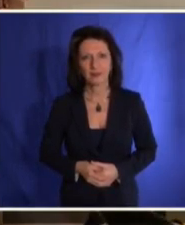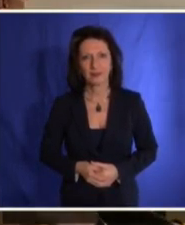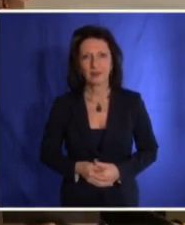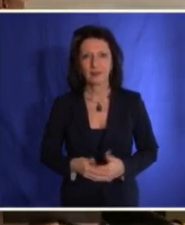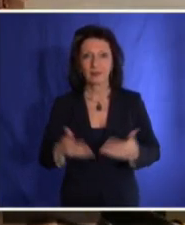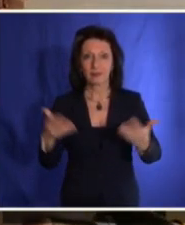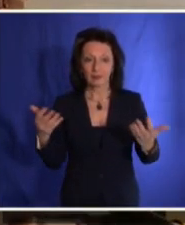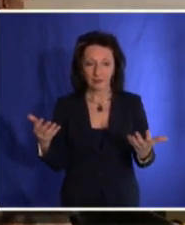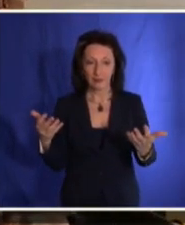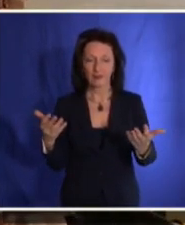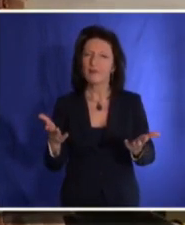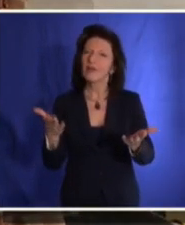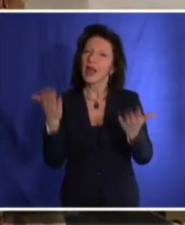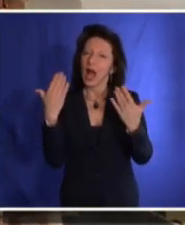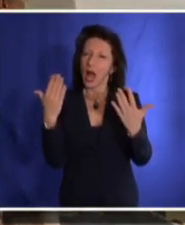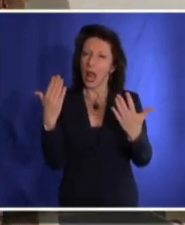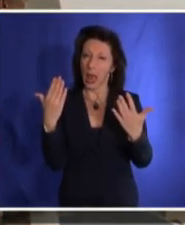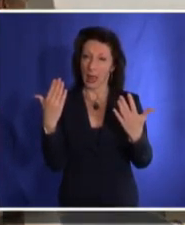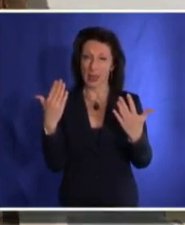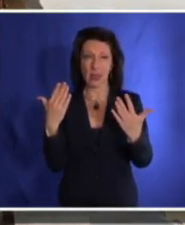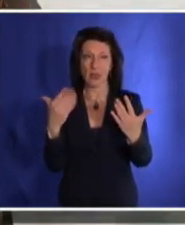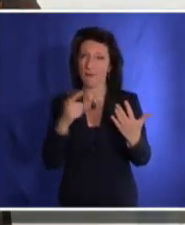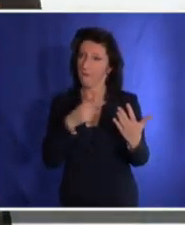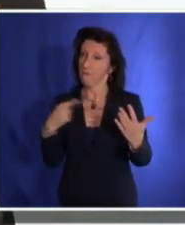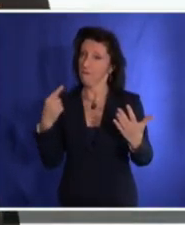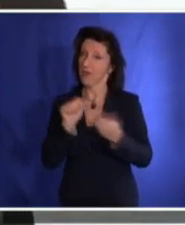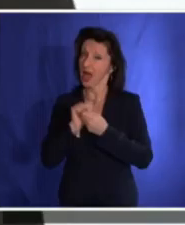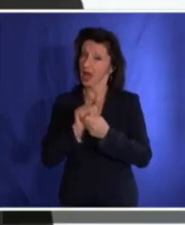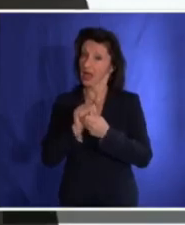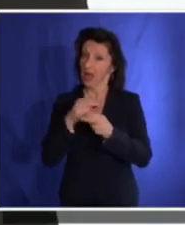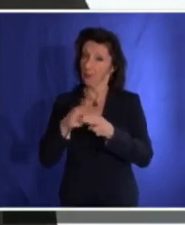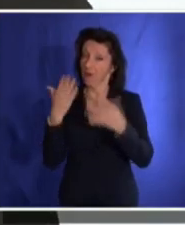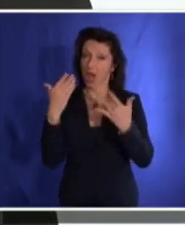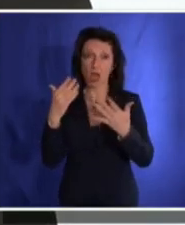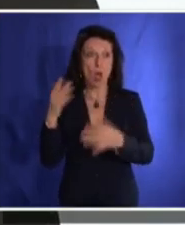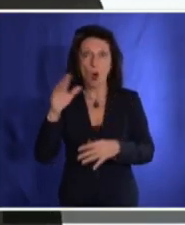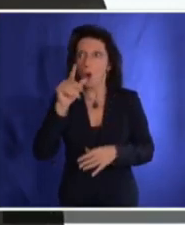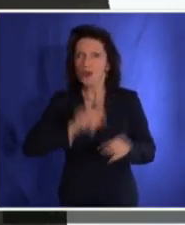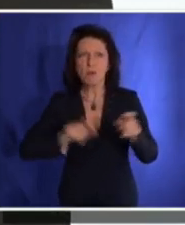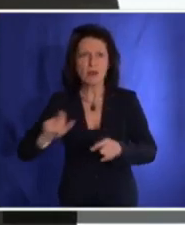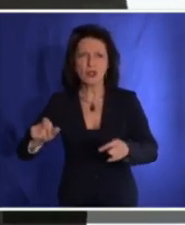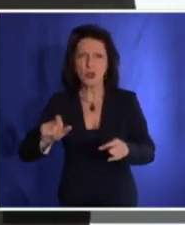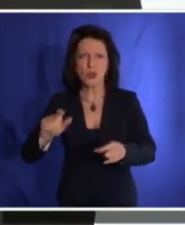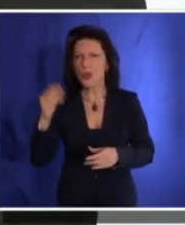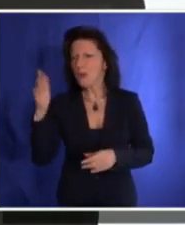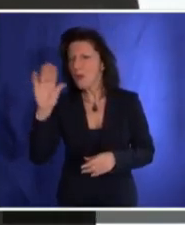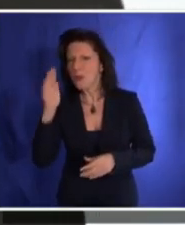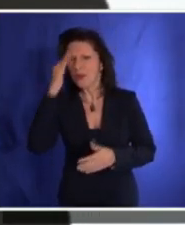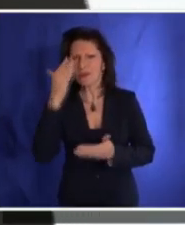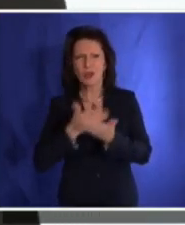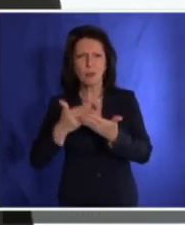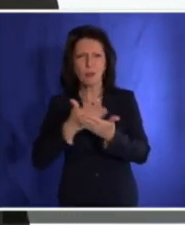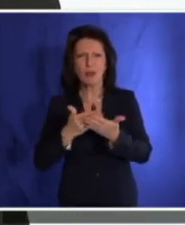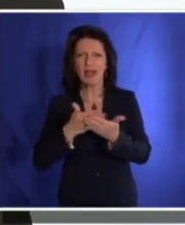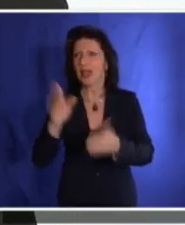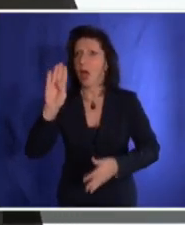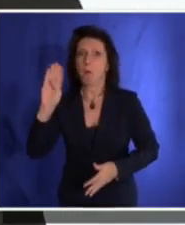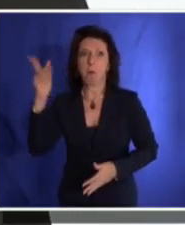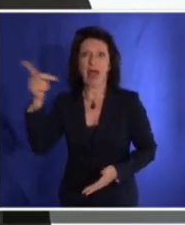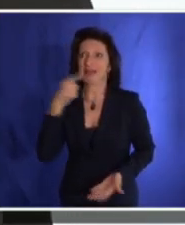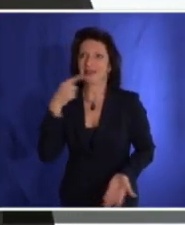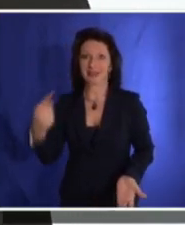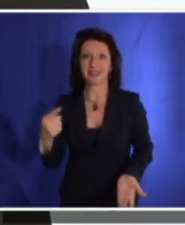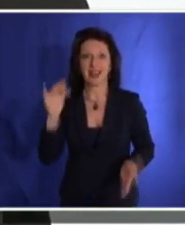Wenn wir für den ländlichen Raum eintreten und unsere Menschen sind bildungsbewusst, die wollen lernen, das hat mir so gut gefallen, was der Bernhard gesagt hat, ja,